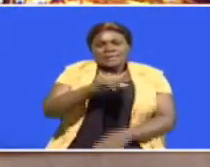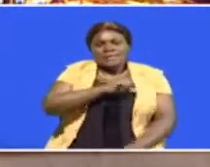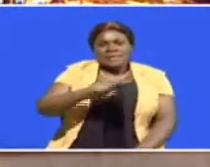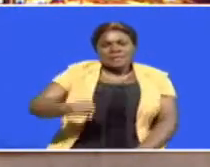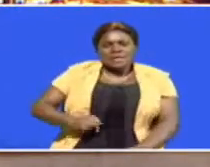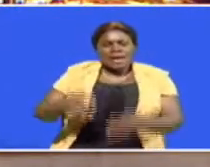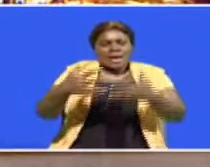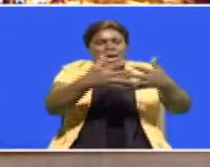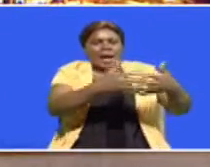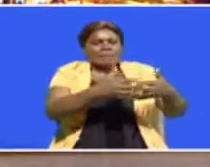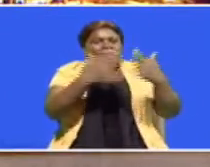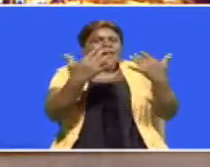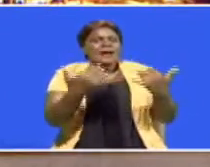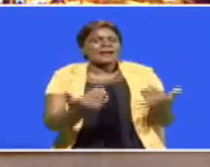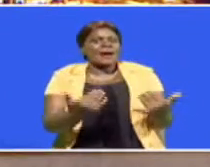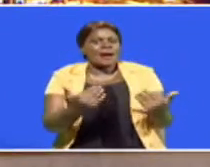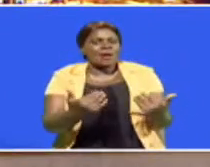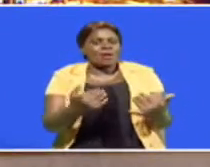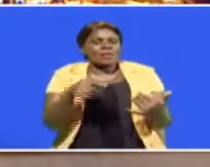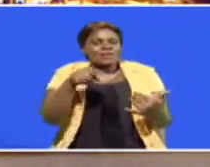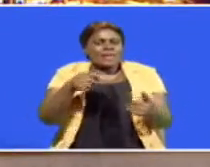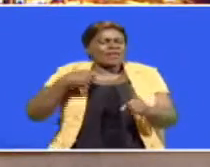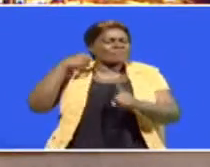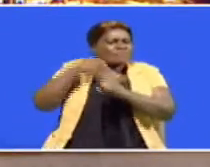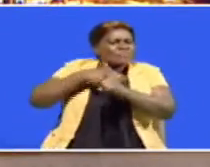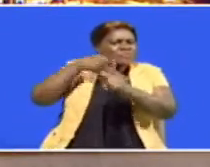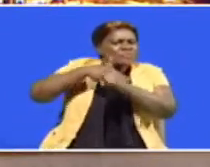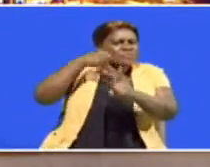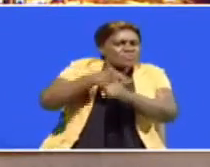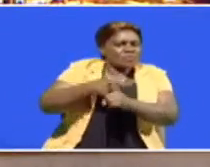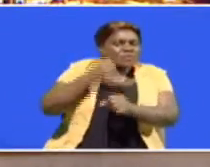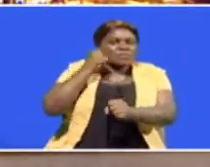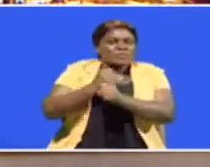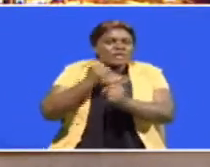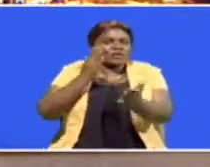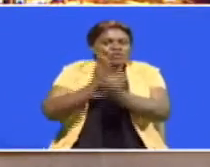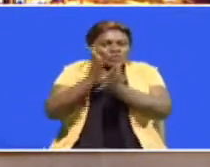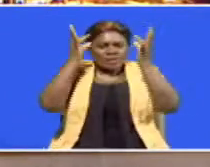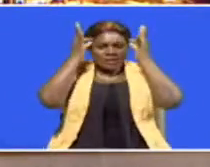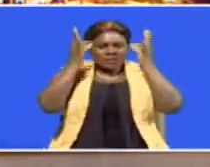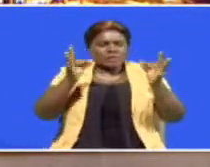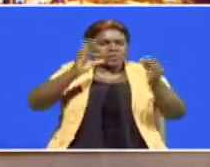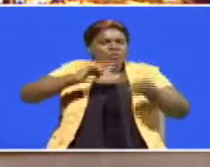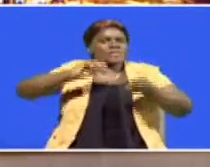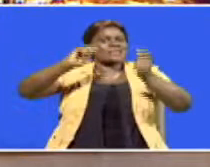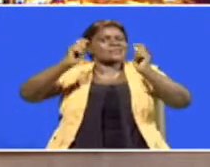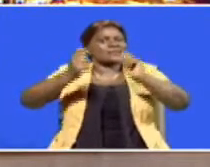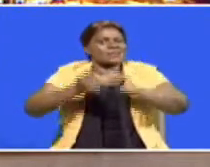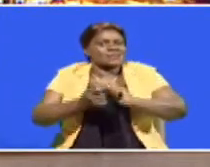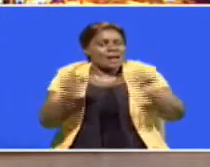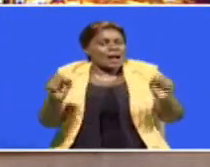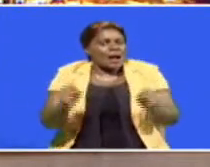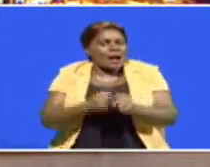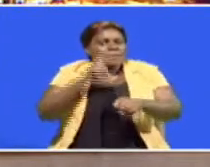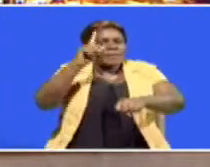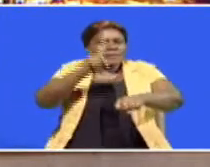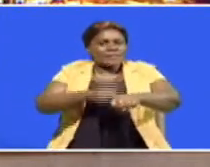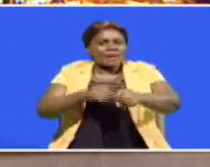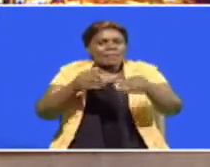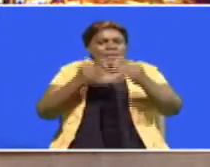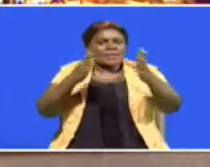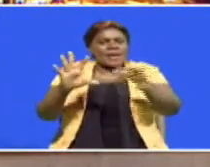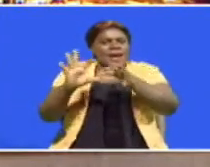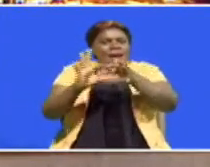nchini Marekani kwa sasa anasema atapigana juu chini kuhakikisha kwamba uamuzi huo unabatilishwa. Haya yanajiri huku kiongozi